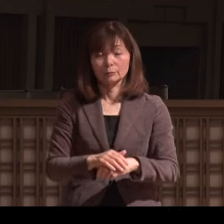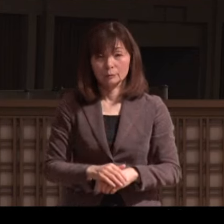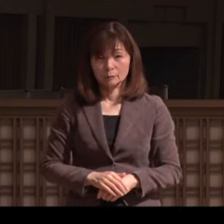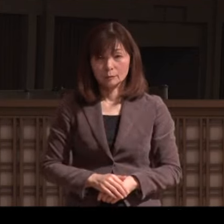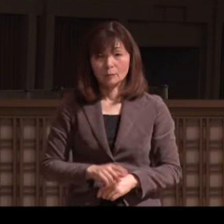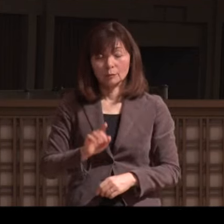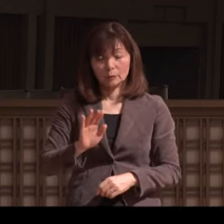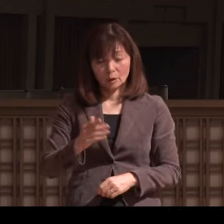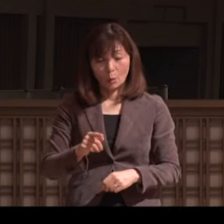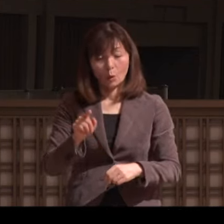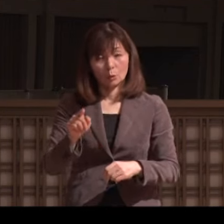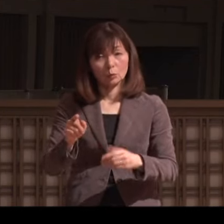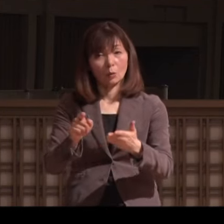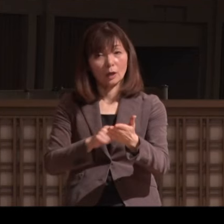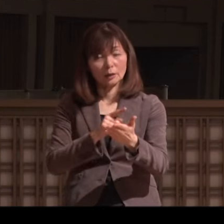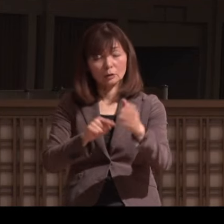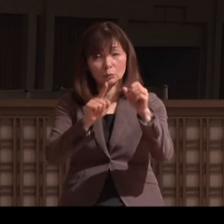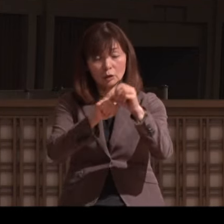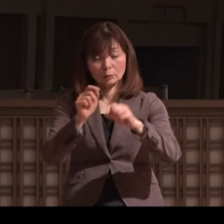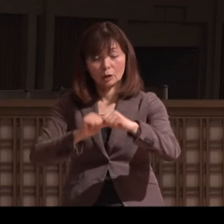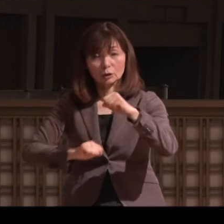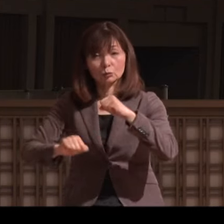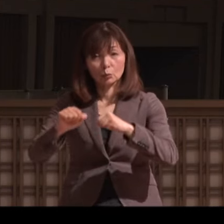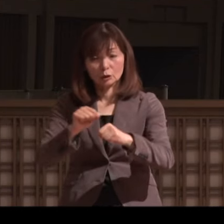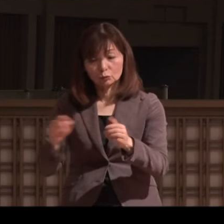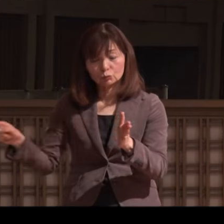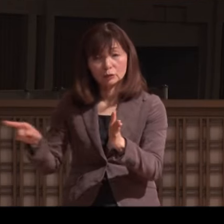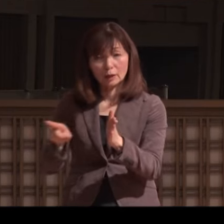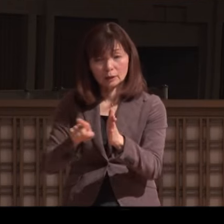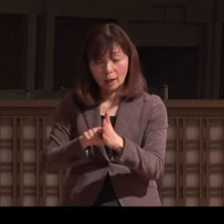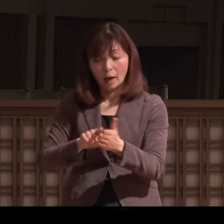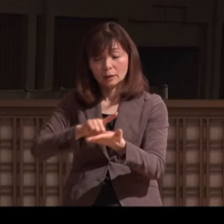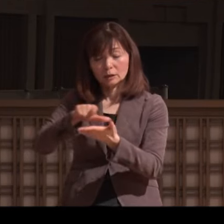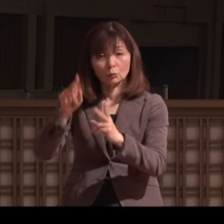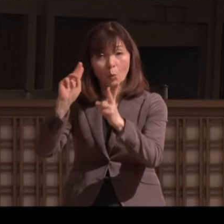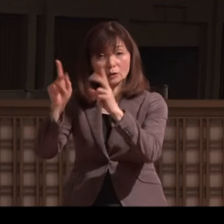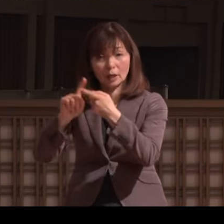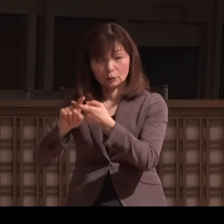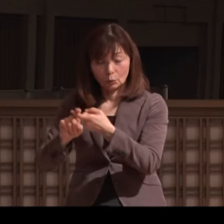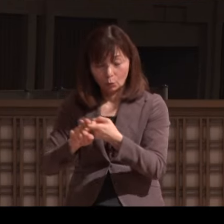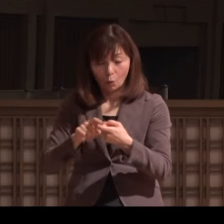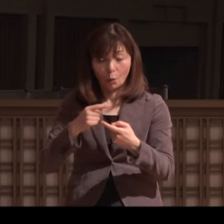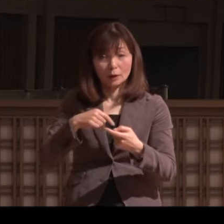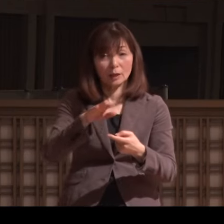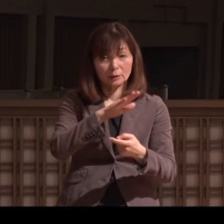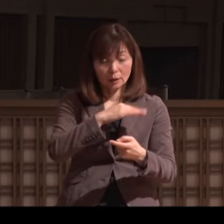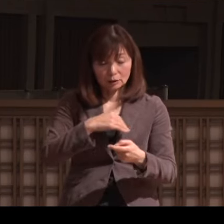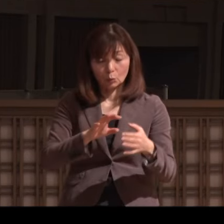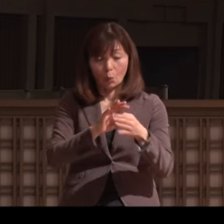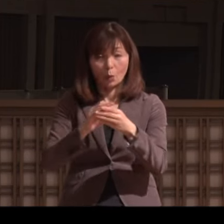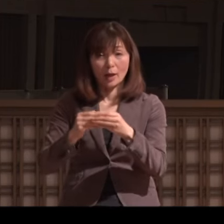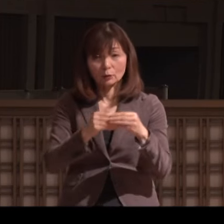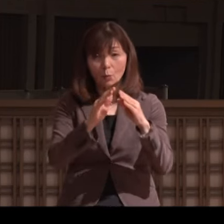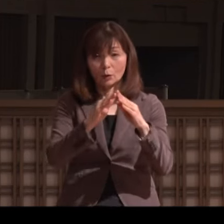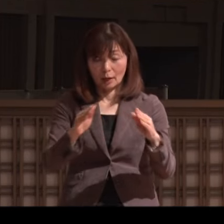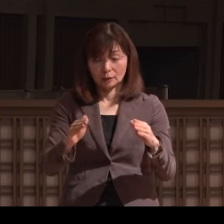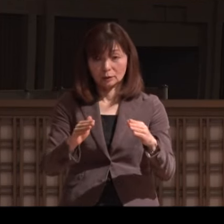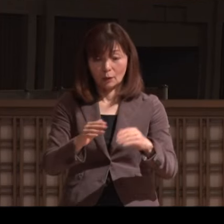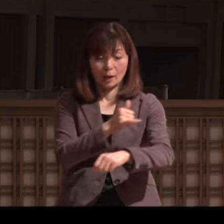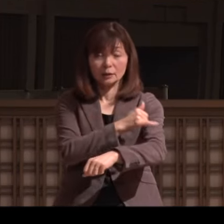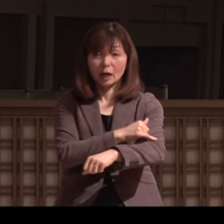た課題の解決に取り組んできたえ地区社会福祉協議会や私ども自治会合界も役員の